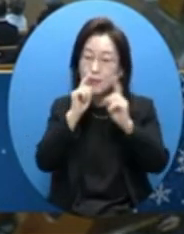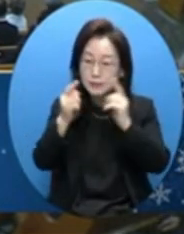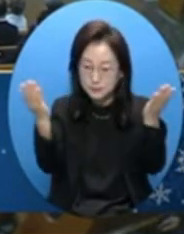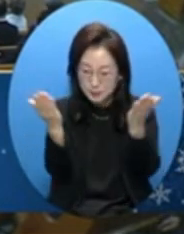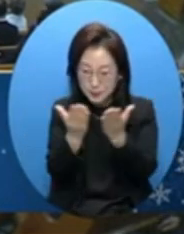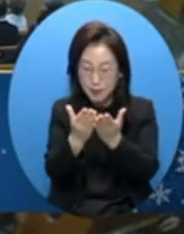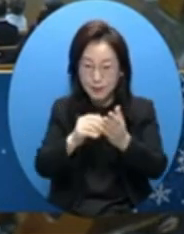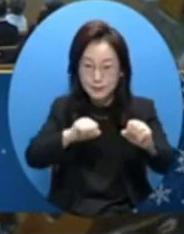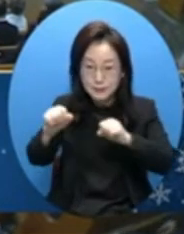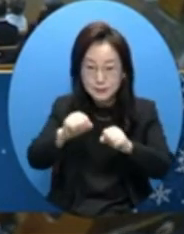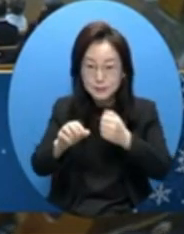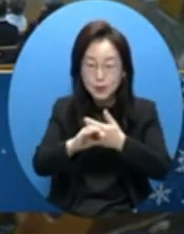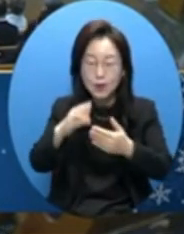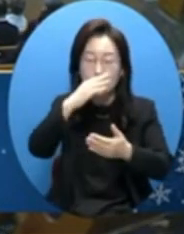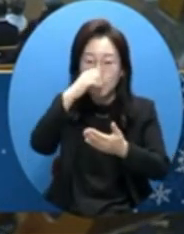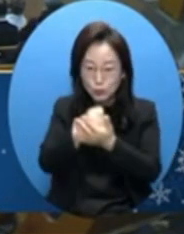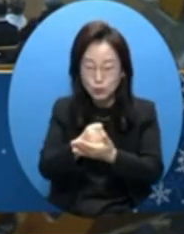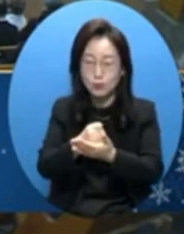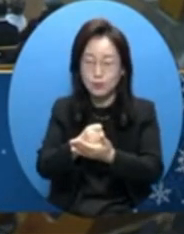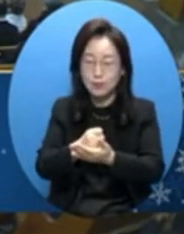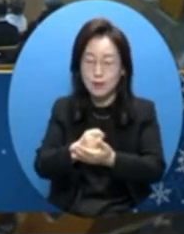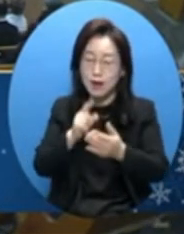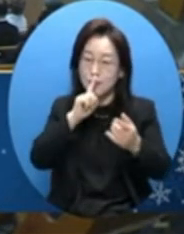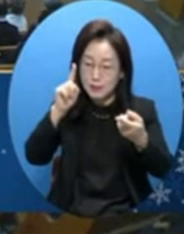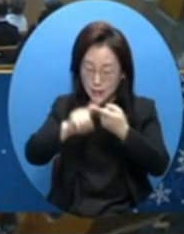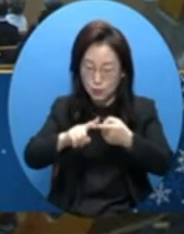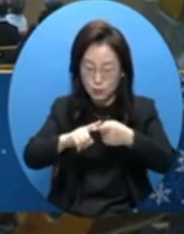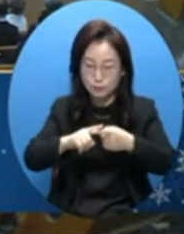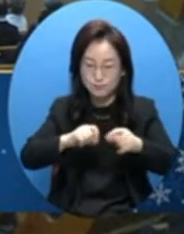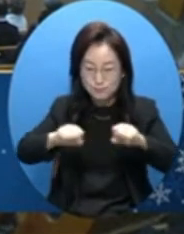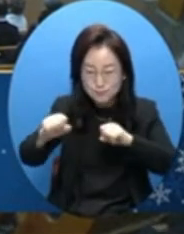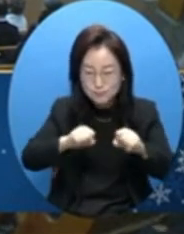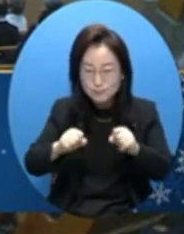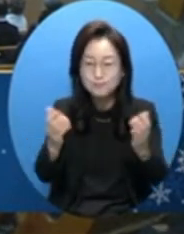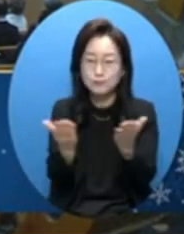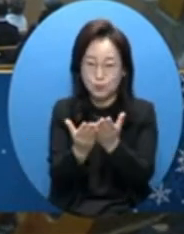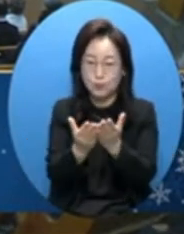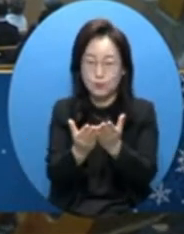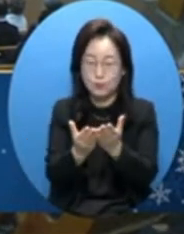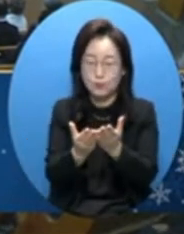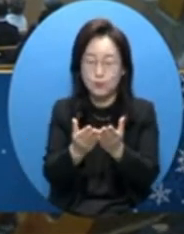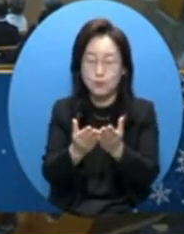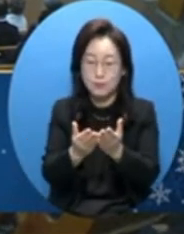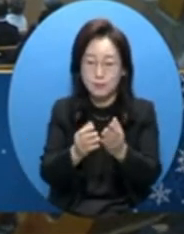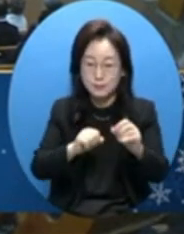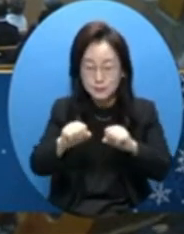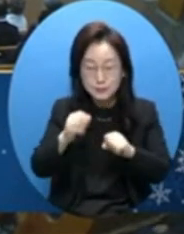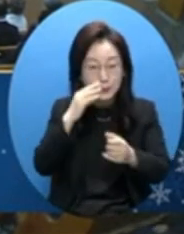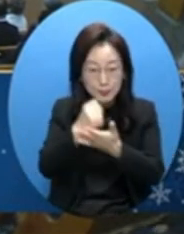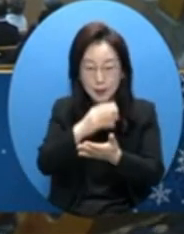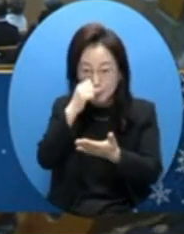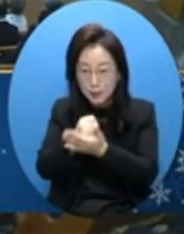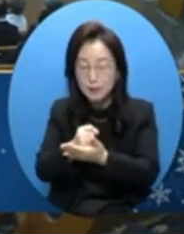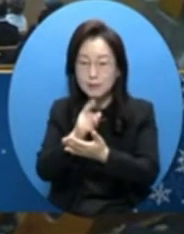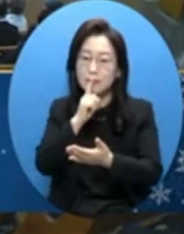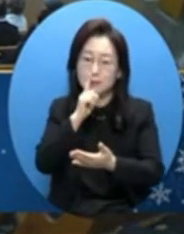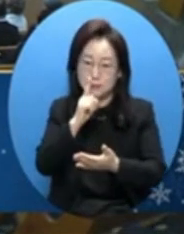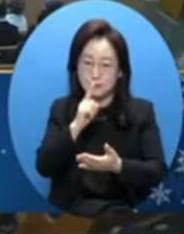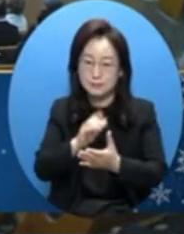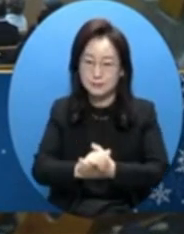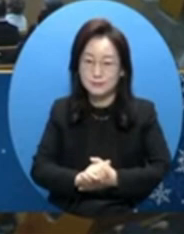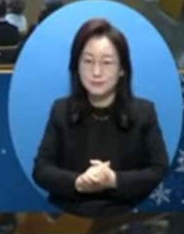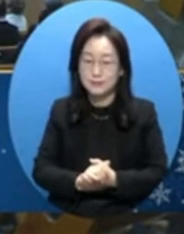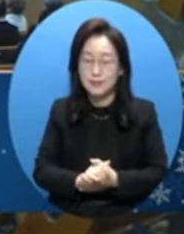내가 형통하리라 말씀을 지켜야 할 때 내가 형통하리라 강제에서 말씀하고 또 말씀하고 있는 것입니다